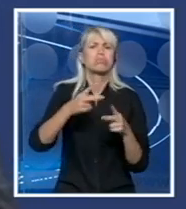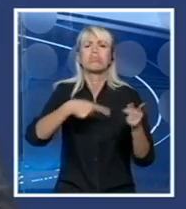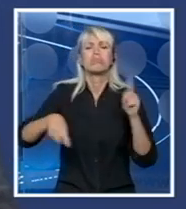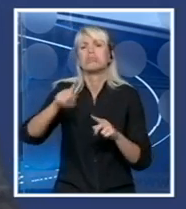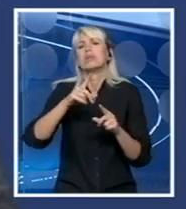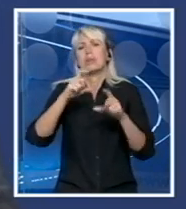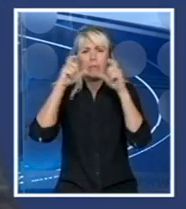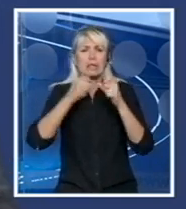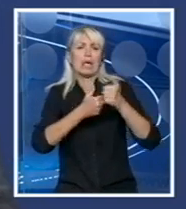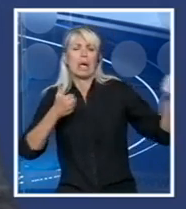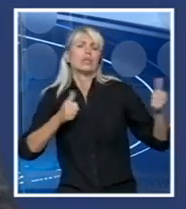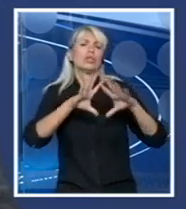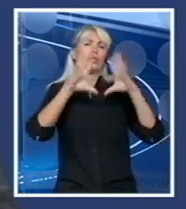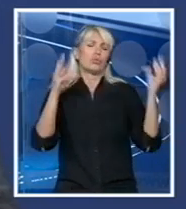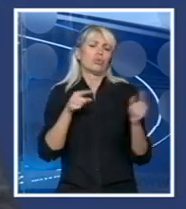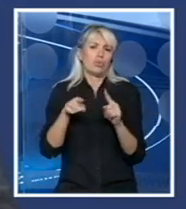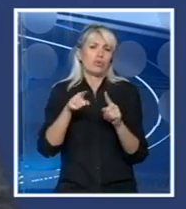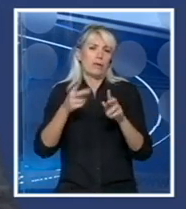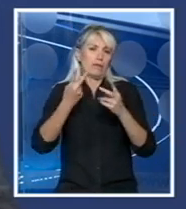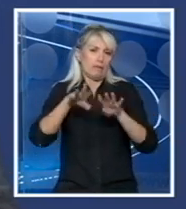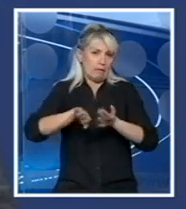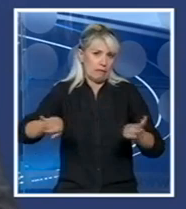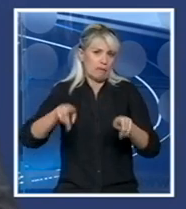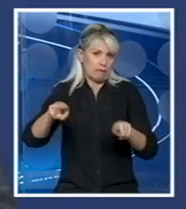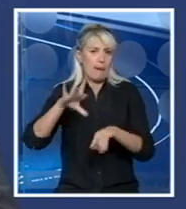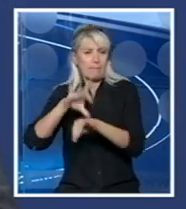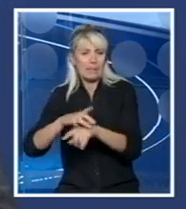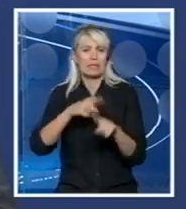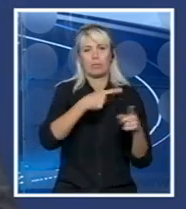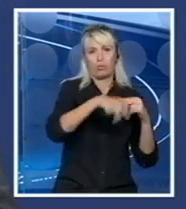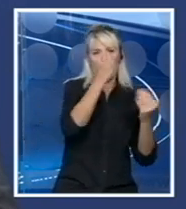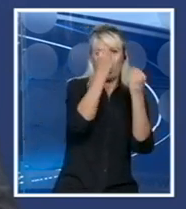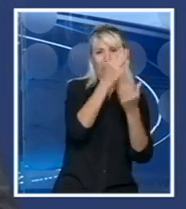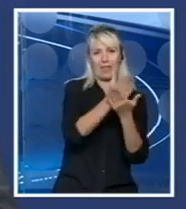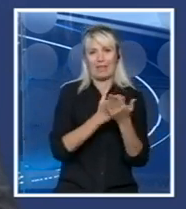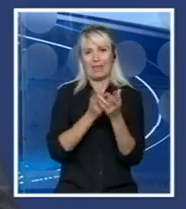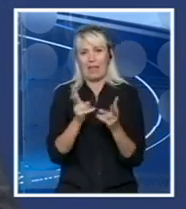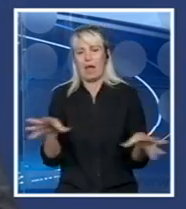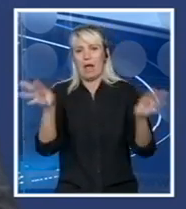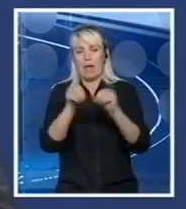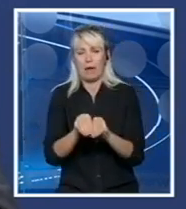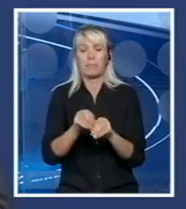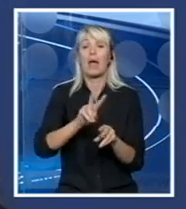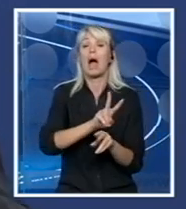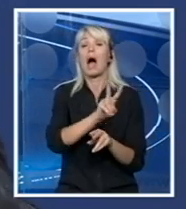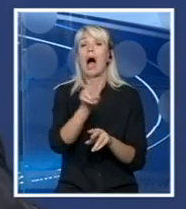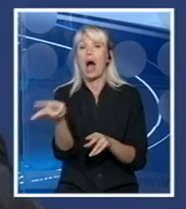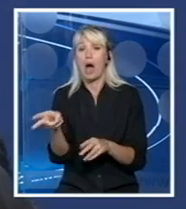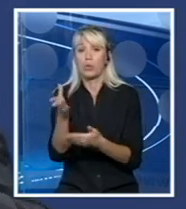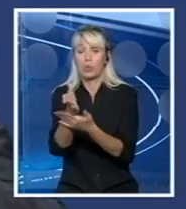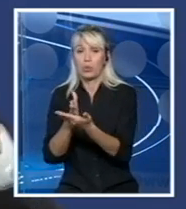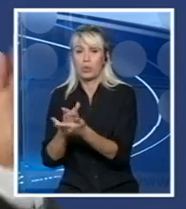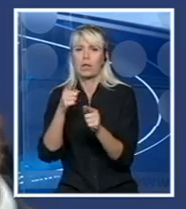procedure vezane za boravak dece u školi. U drugom delu dana, od 2 sata. Znači, ostavljamo te pauze